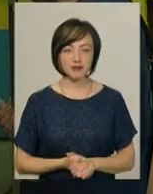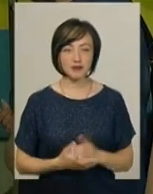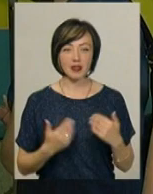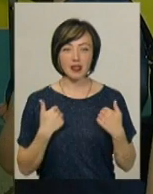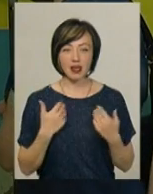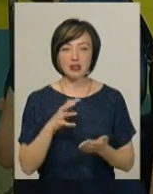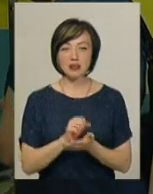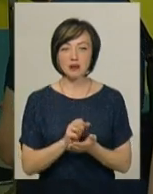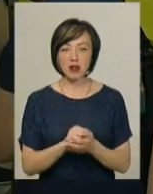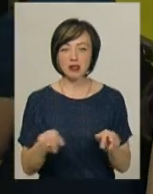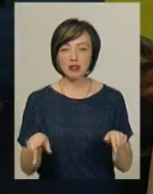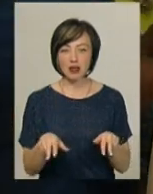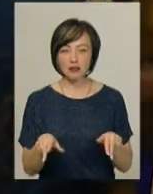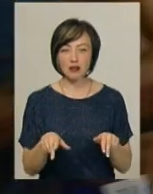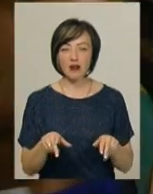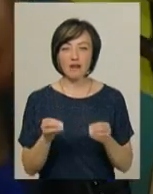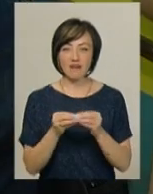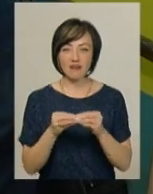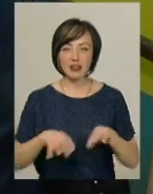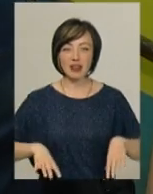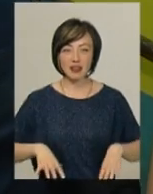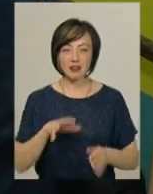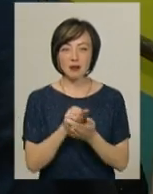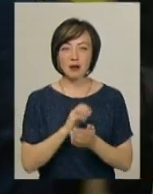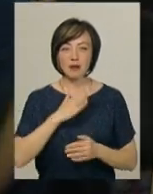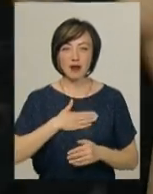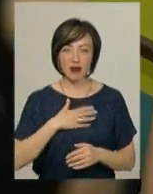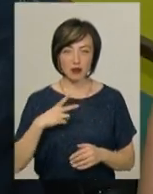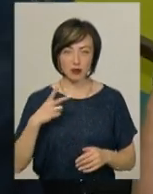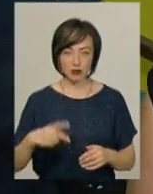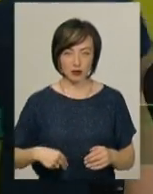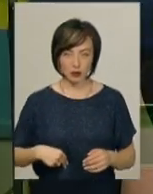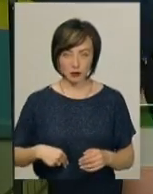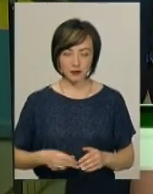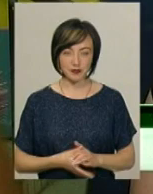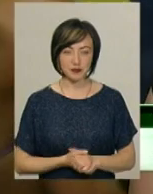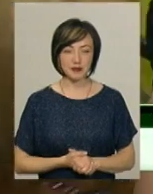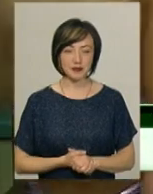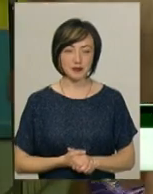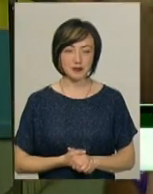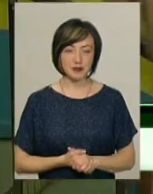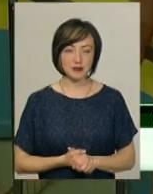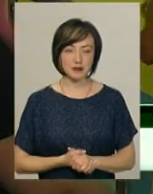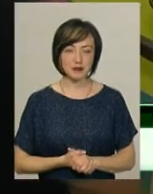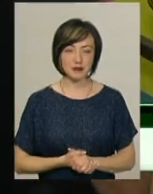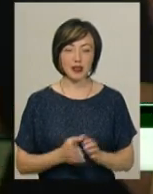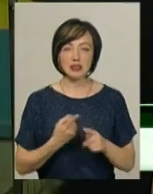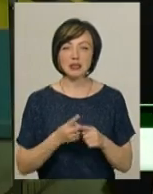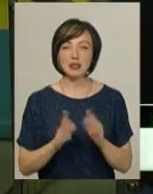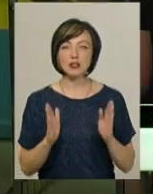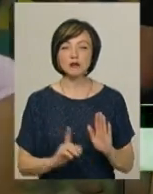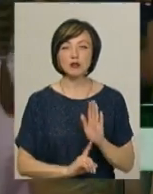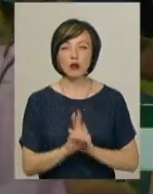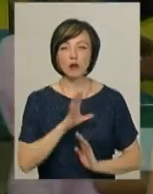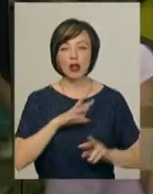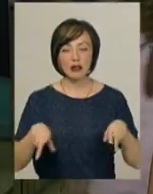займалася танцями у того ж тренера, у якого займається зараз Єва. Я займалася танцями у того ж тренера, що і Єва. Це лише спочатку